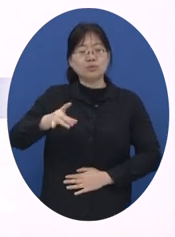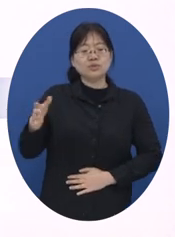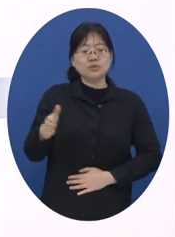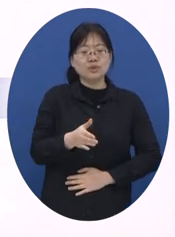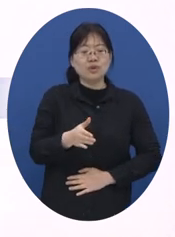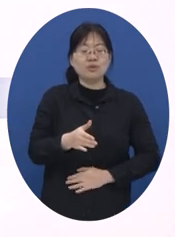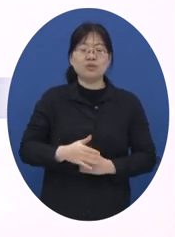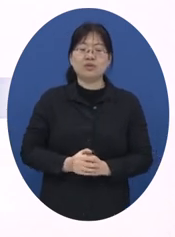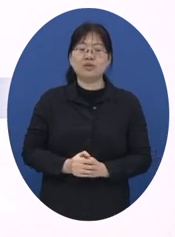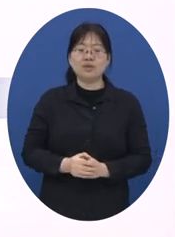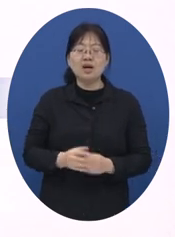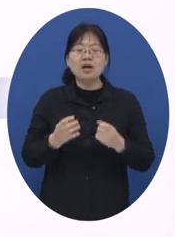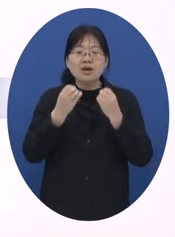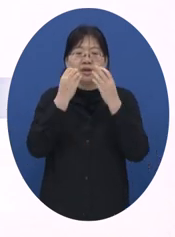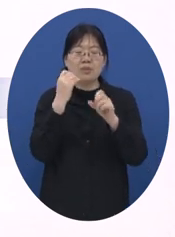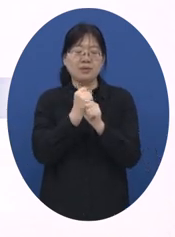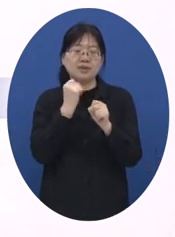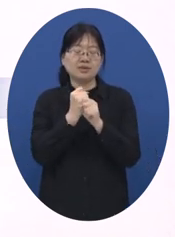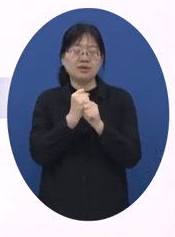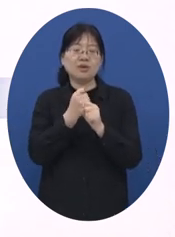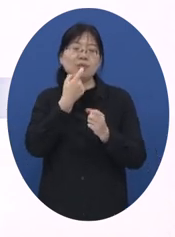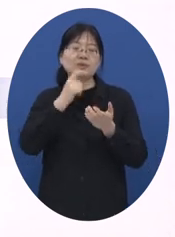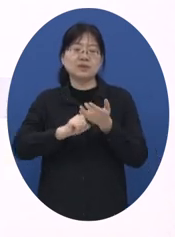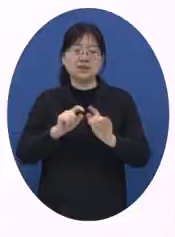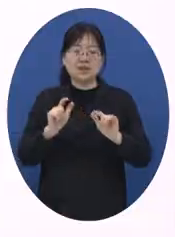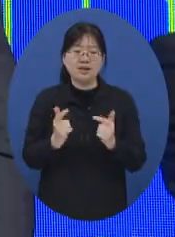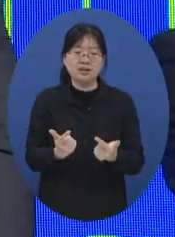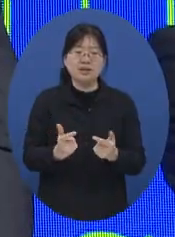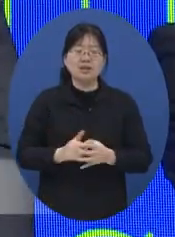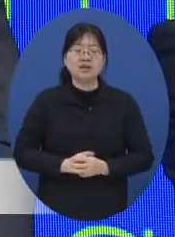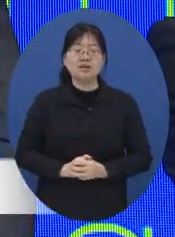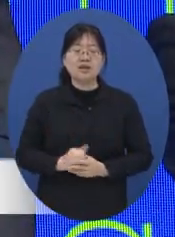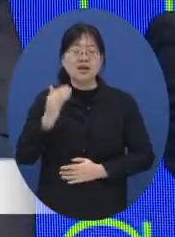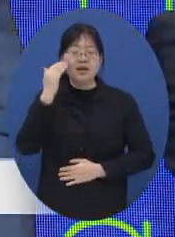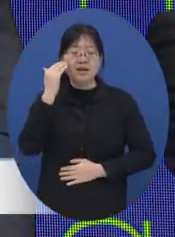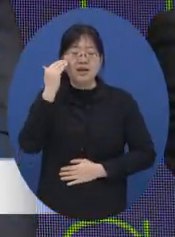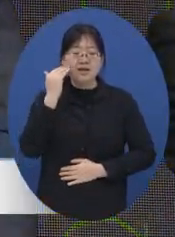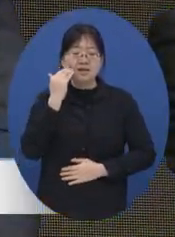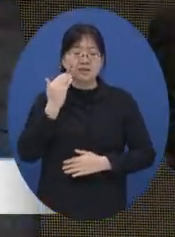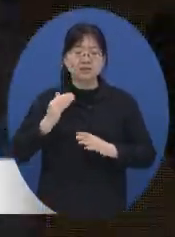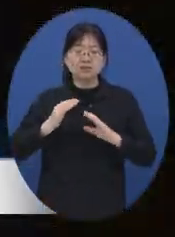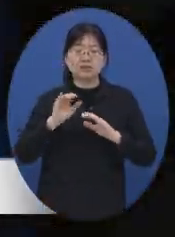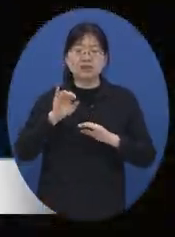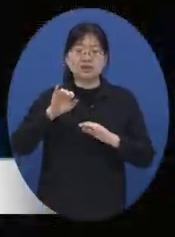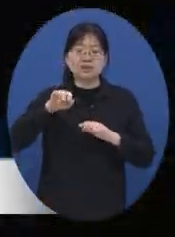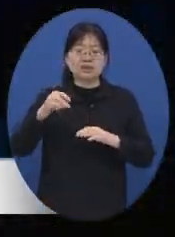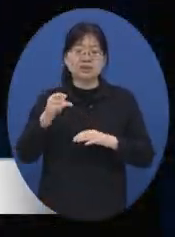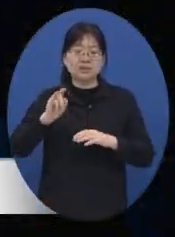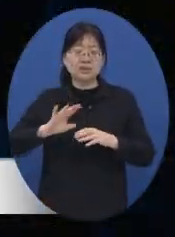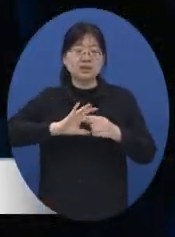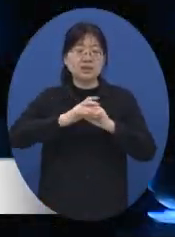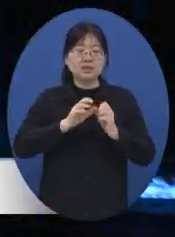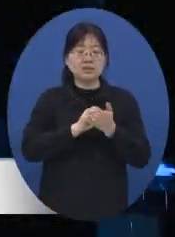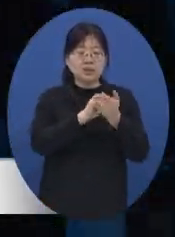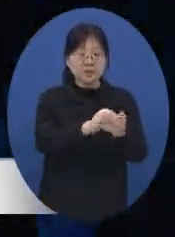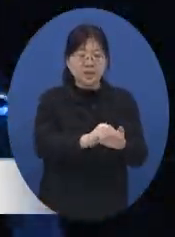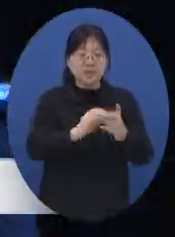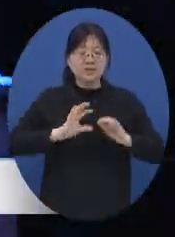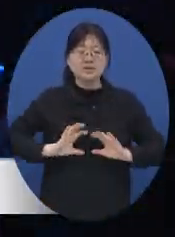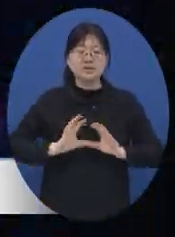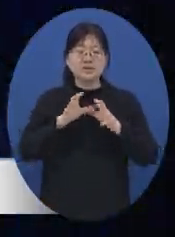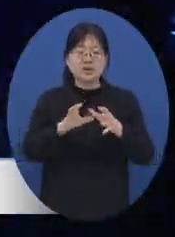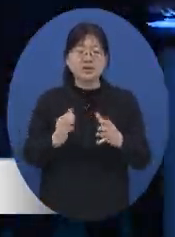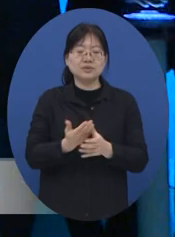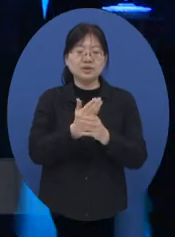저희가 처음부터 냈 개척해 나가는 굉장히 어렵거든요 국내 스타트업의 해외 진출을 도와 줄 세계적인 스타트업 육성